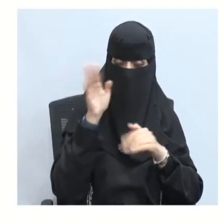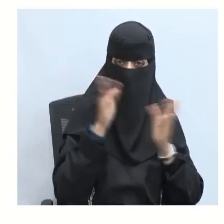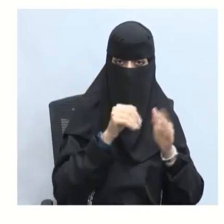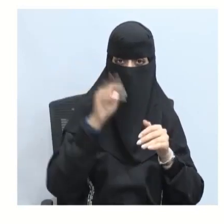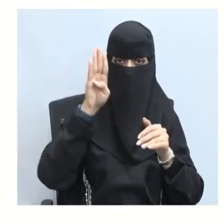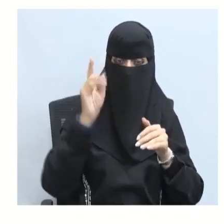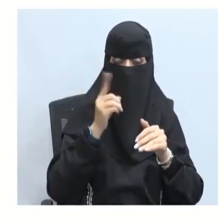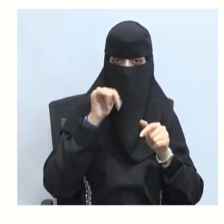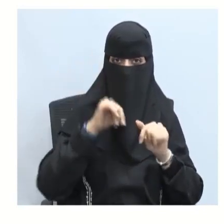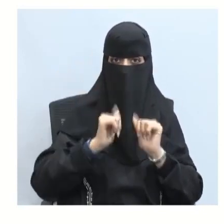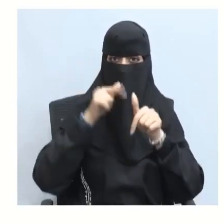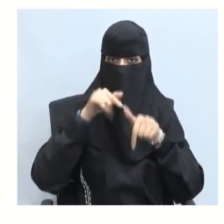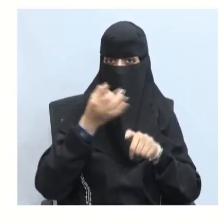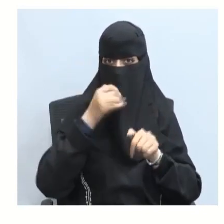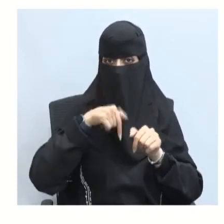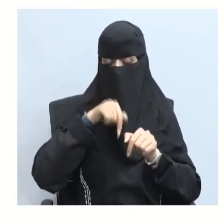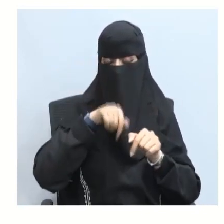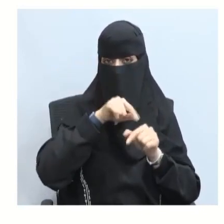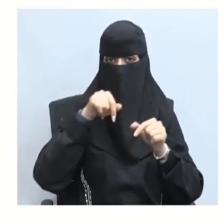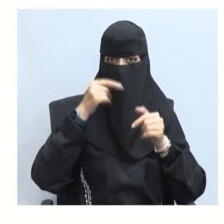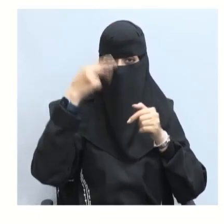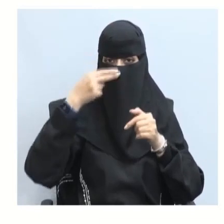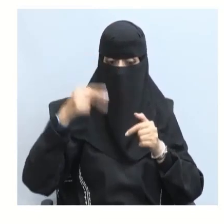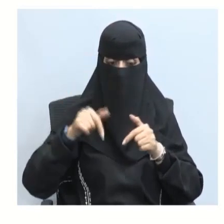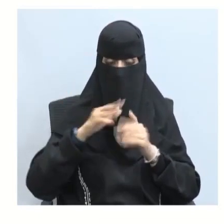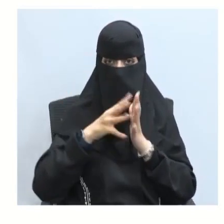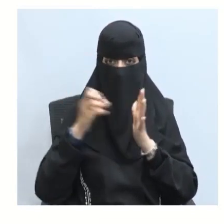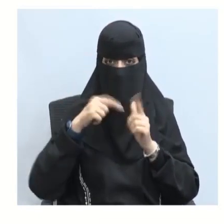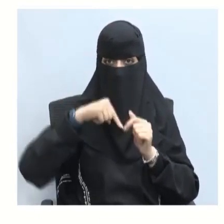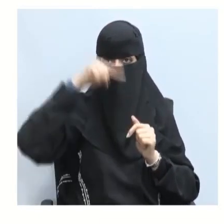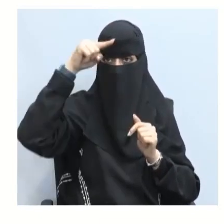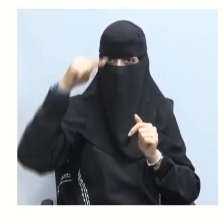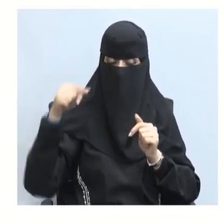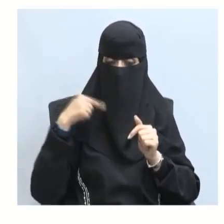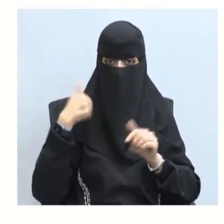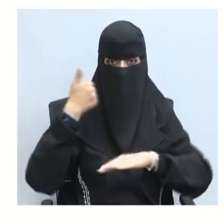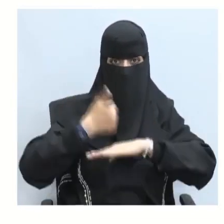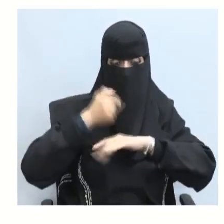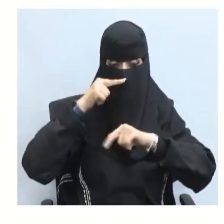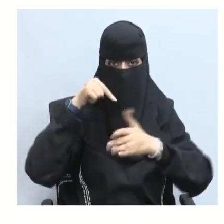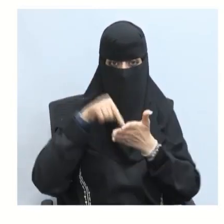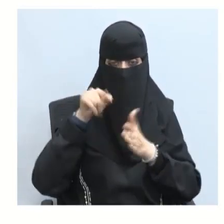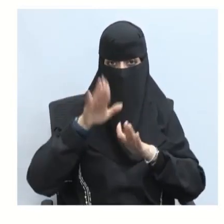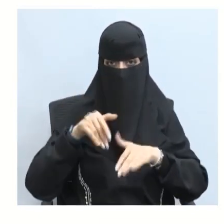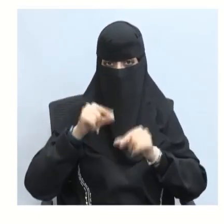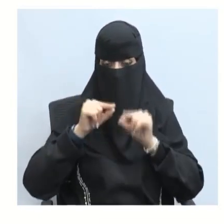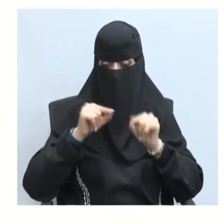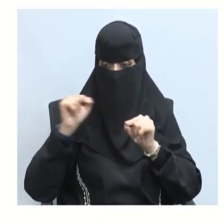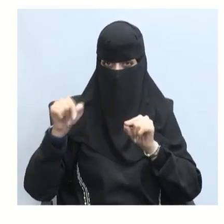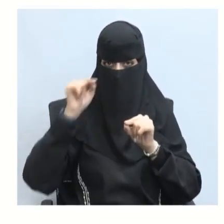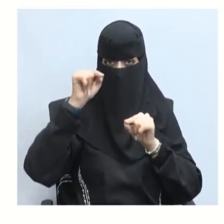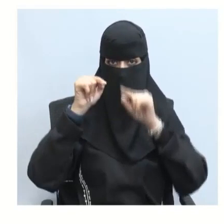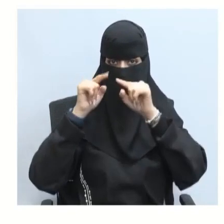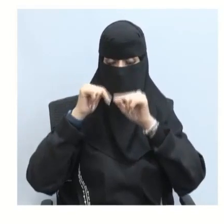الكربون نستطيع كذلك رسم هذا المركب بشكل بهذا الشكل على اساس انه في الزوايا